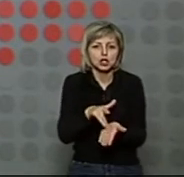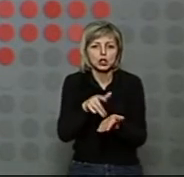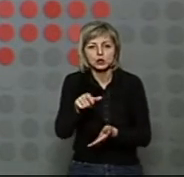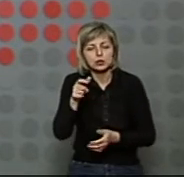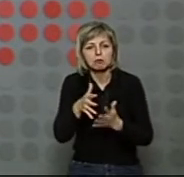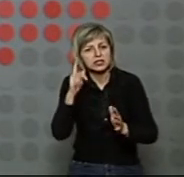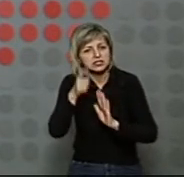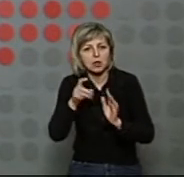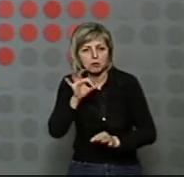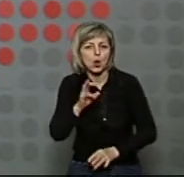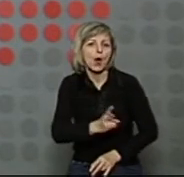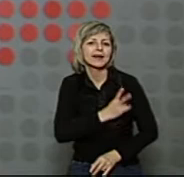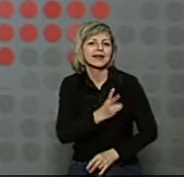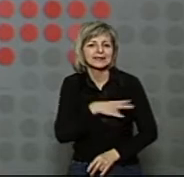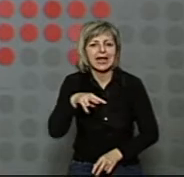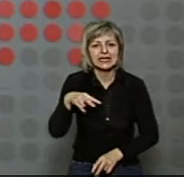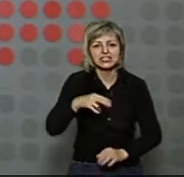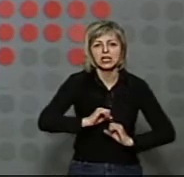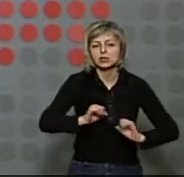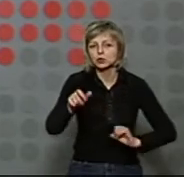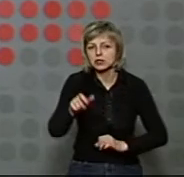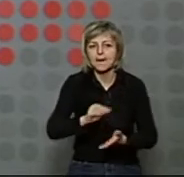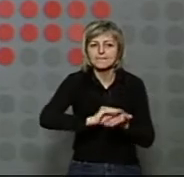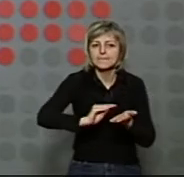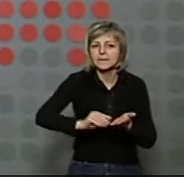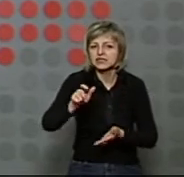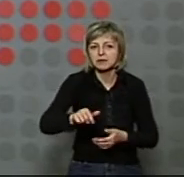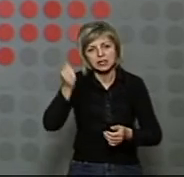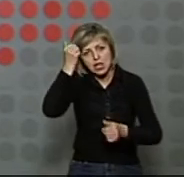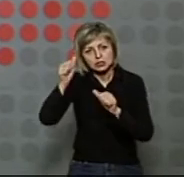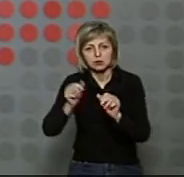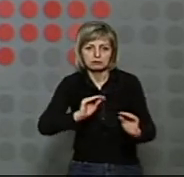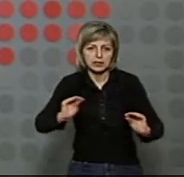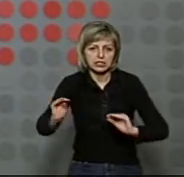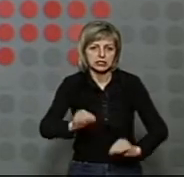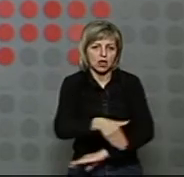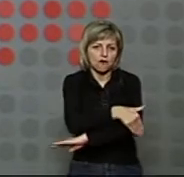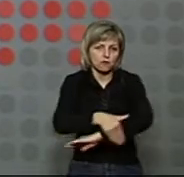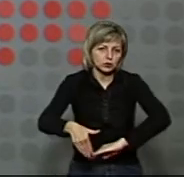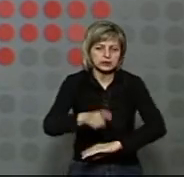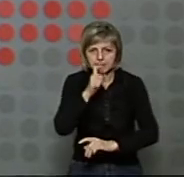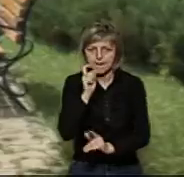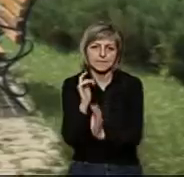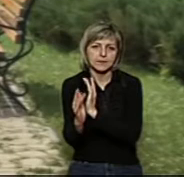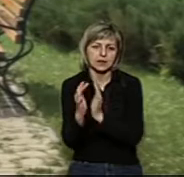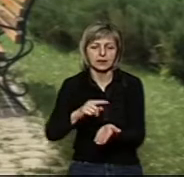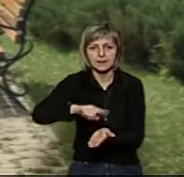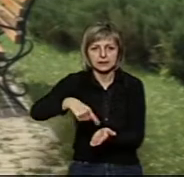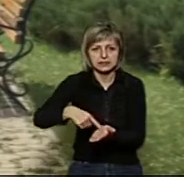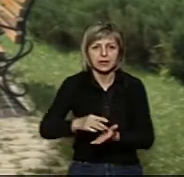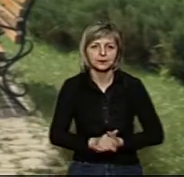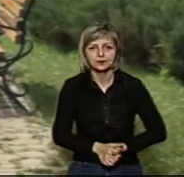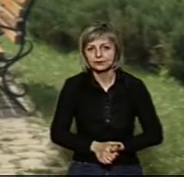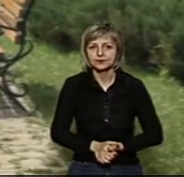про князів, літературних героїв та письменників, скульптури яких прикрашають вулиці і парки міста.